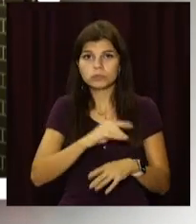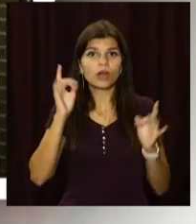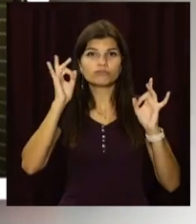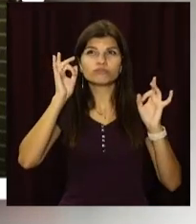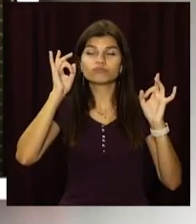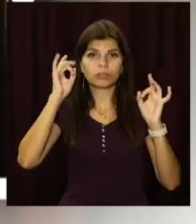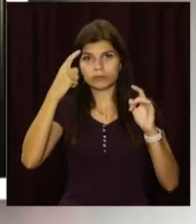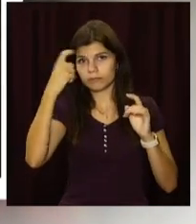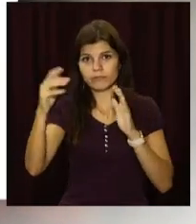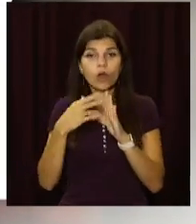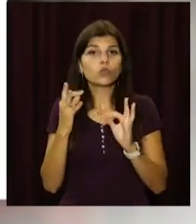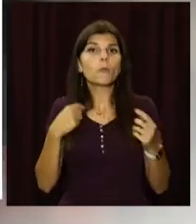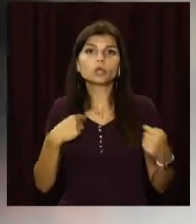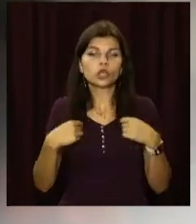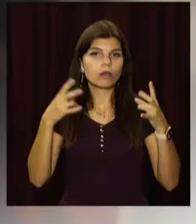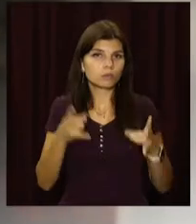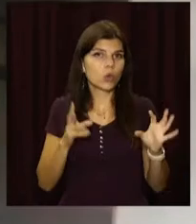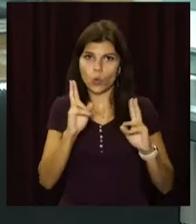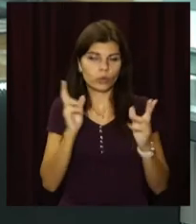та постраждалих не було.